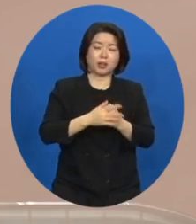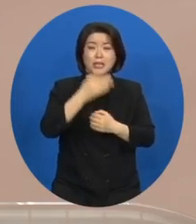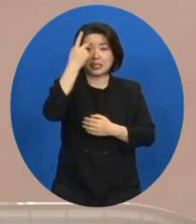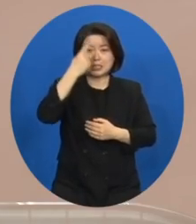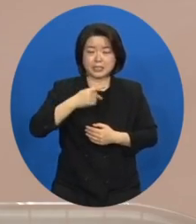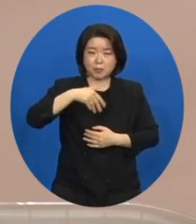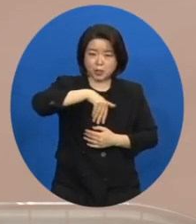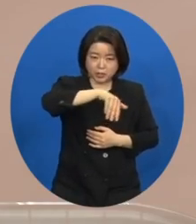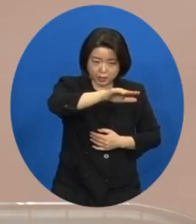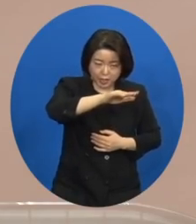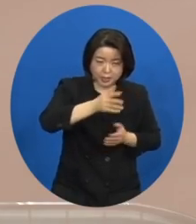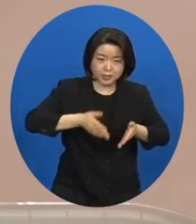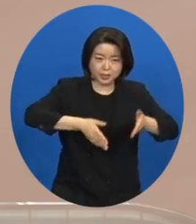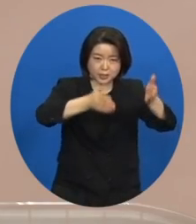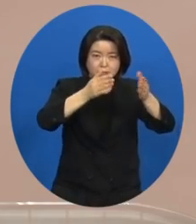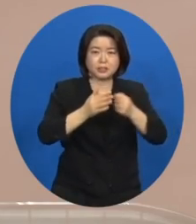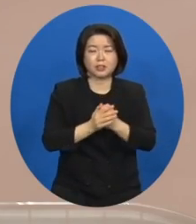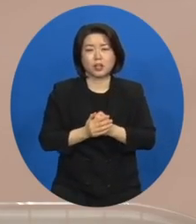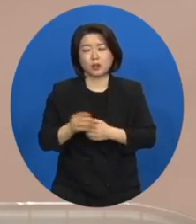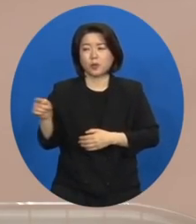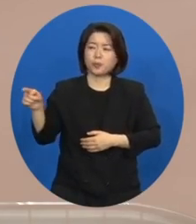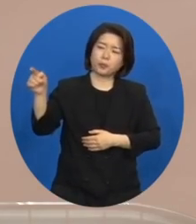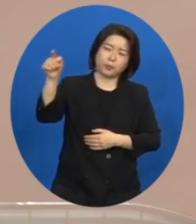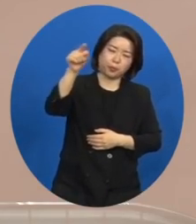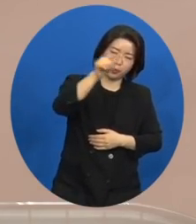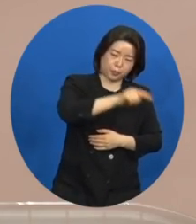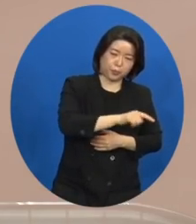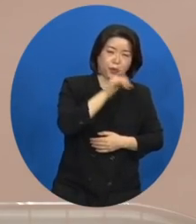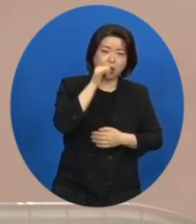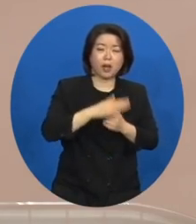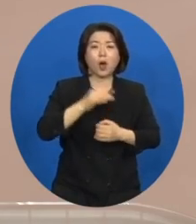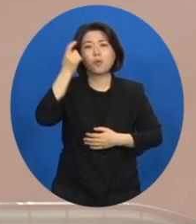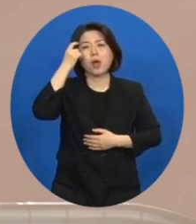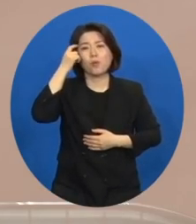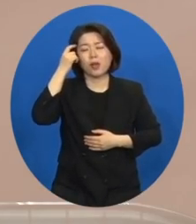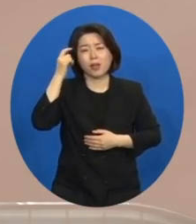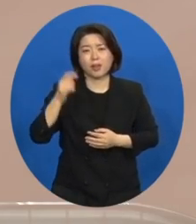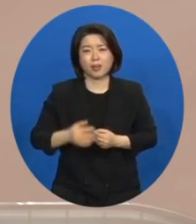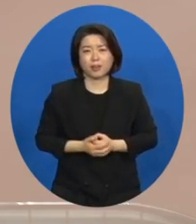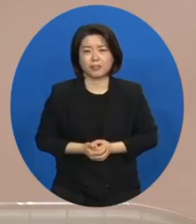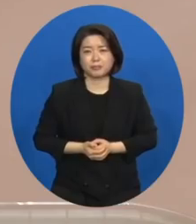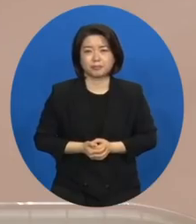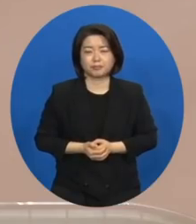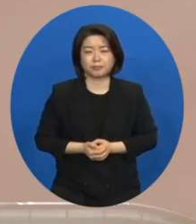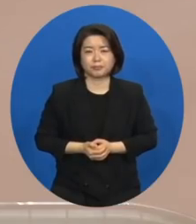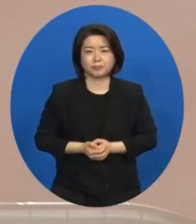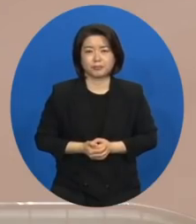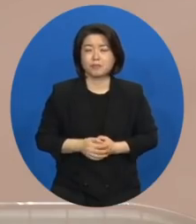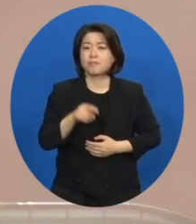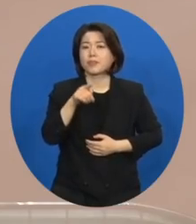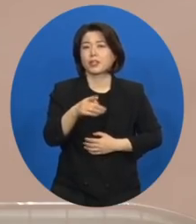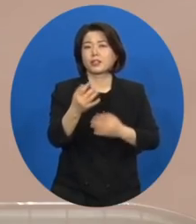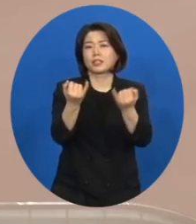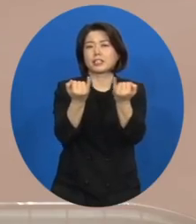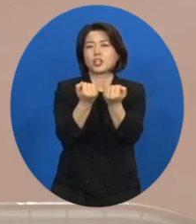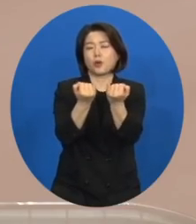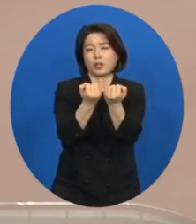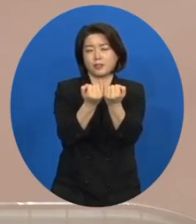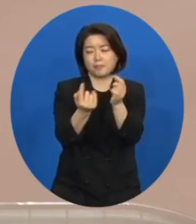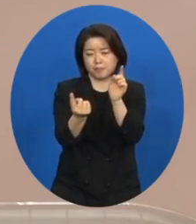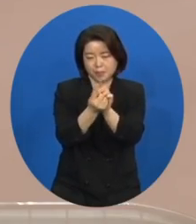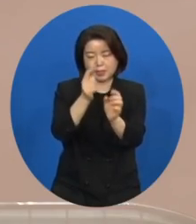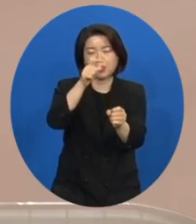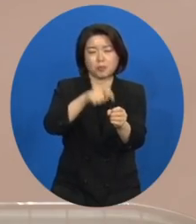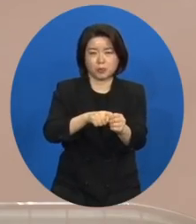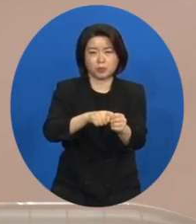우회해서 가는 길이었다 왜 예수님이 우회해서 갔을까요 그 여인을 찾으러 만나로